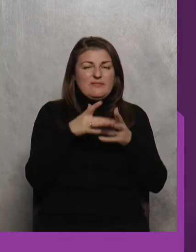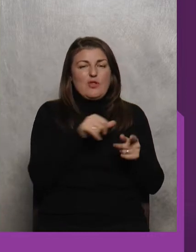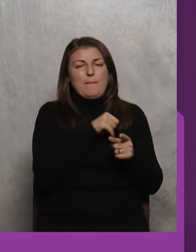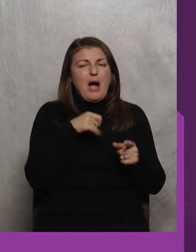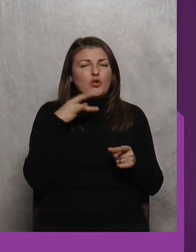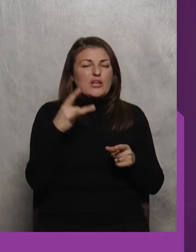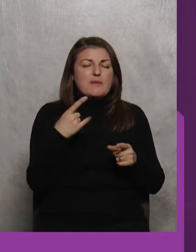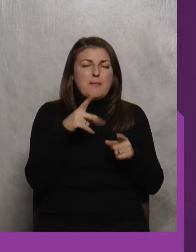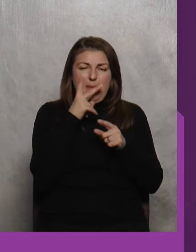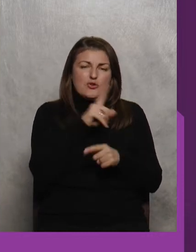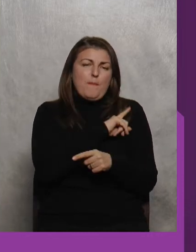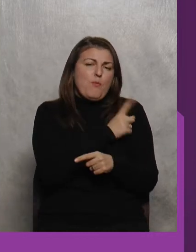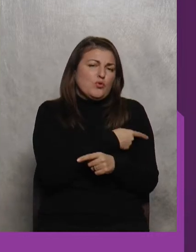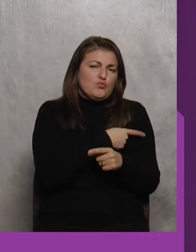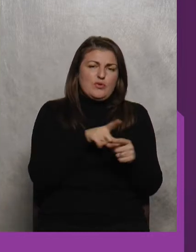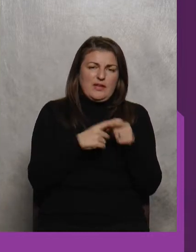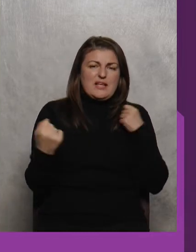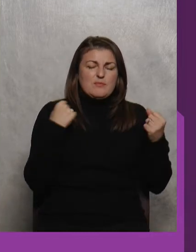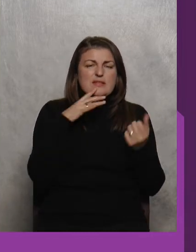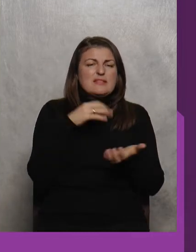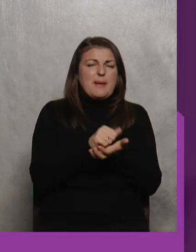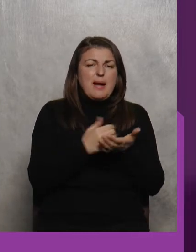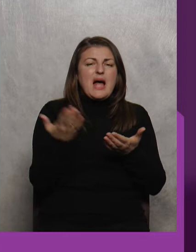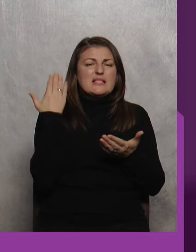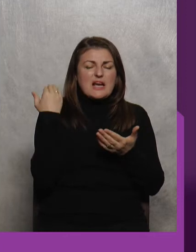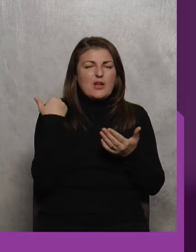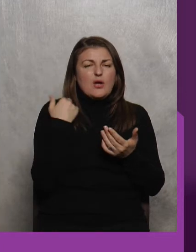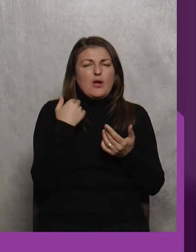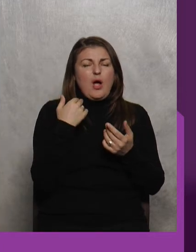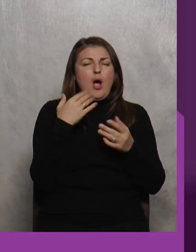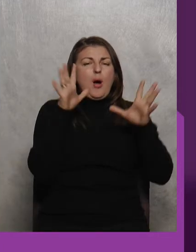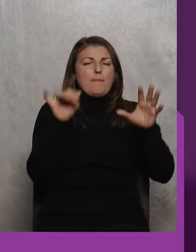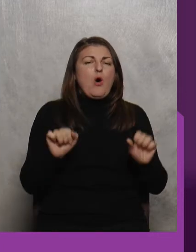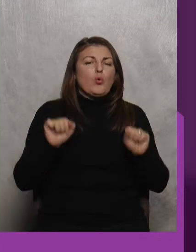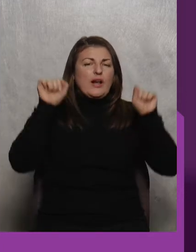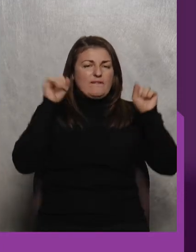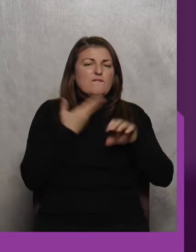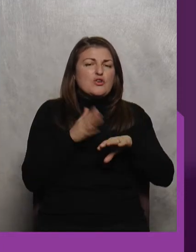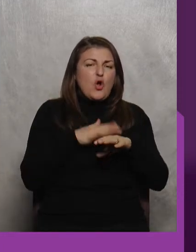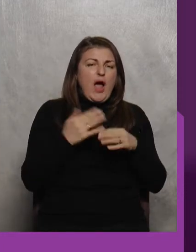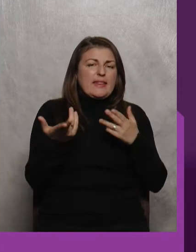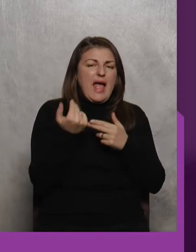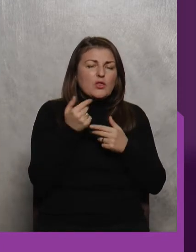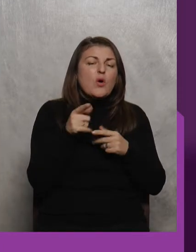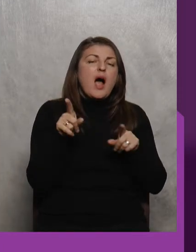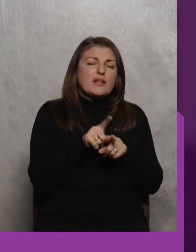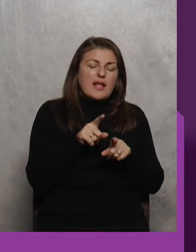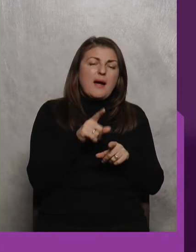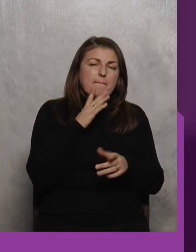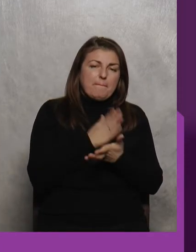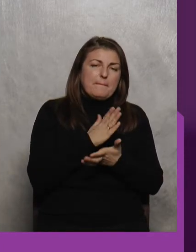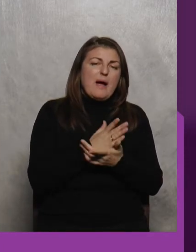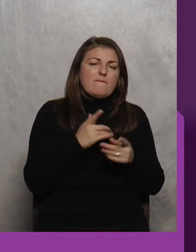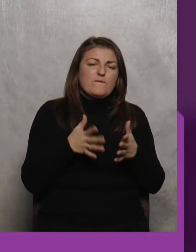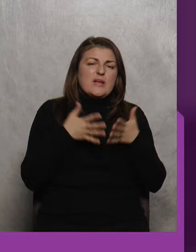Ми бачимо, потужна спортсменка, займалася раніше пауерліфтингом, важкою атлетикою, відповідно, має